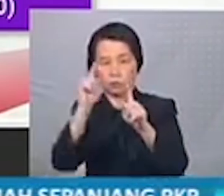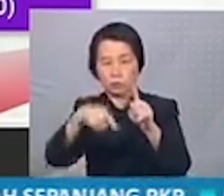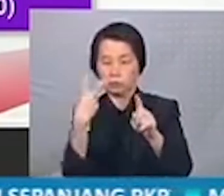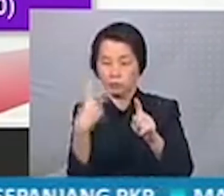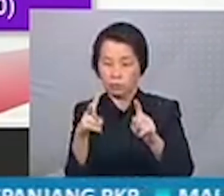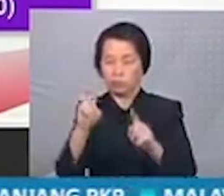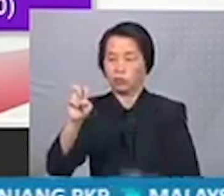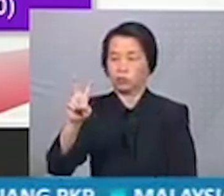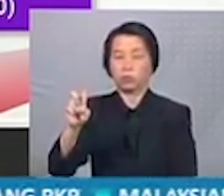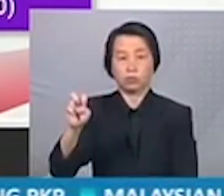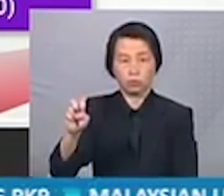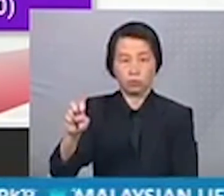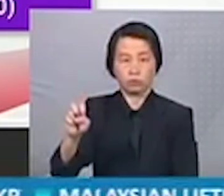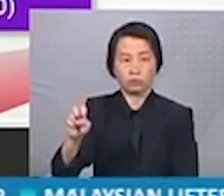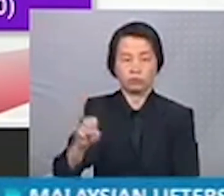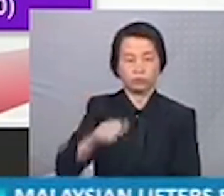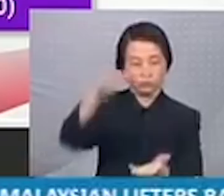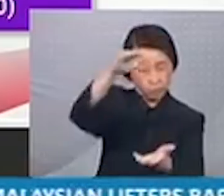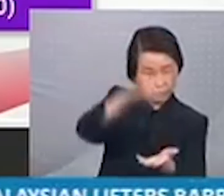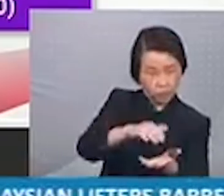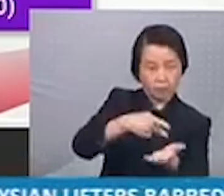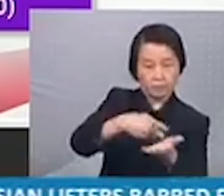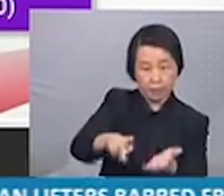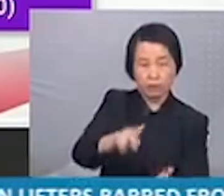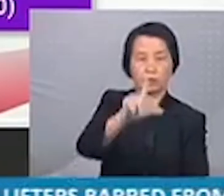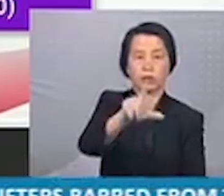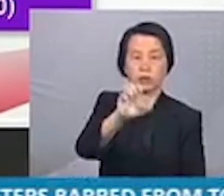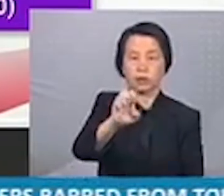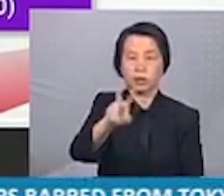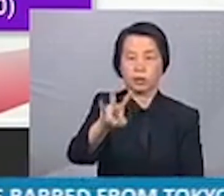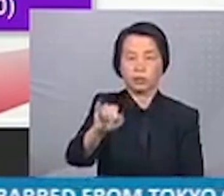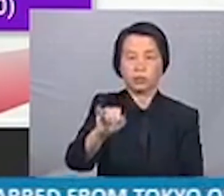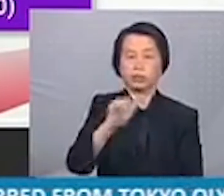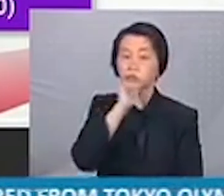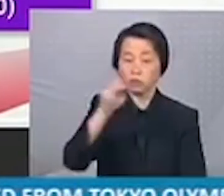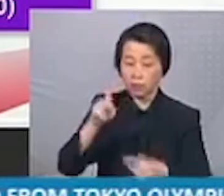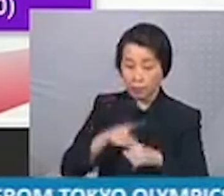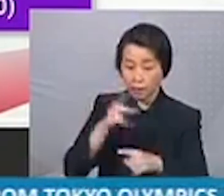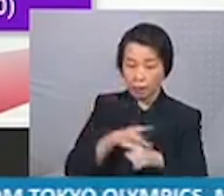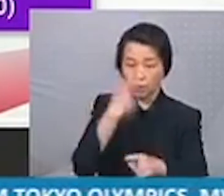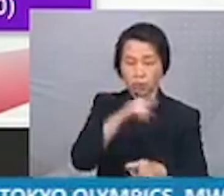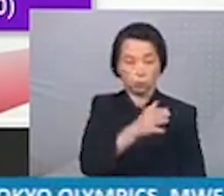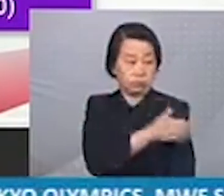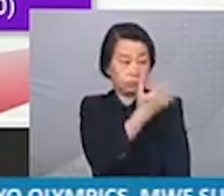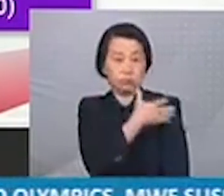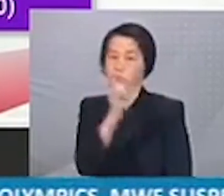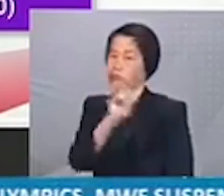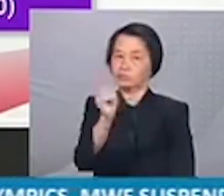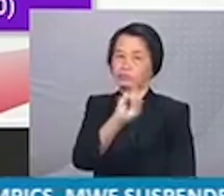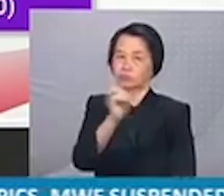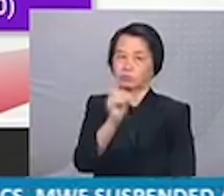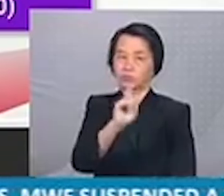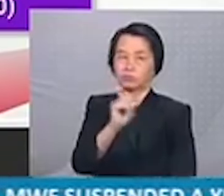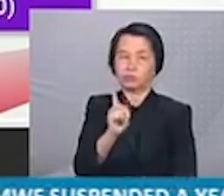31-12-2012 pengurangan barat Dewi ini tidak terpakai kepada pembantu rumah